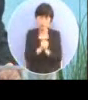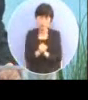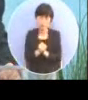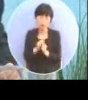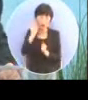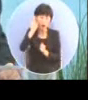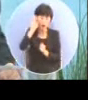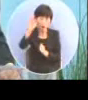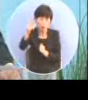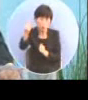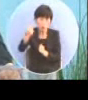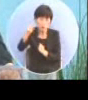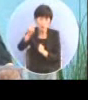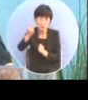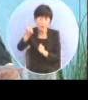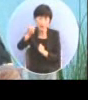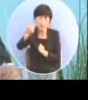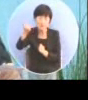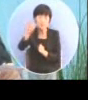건질